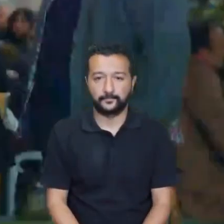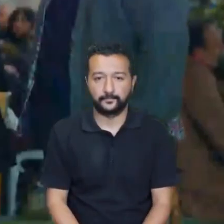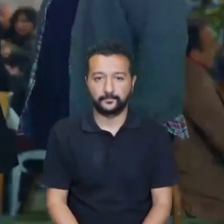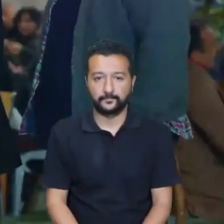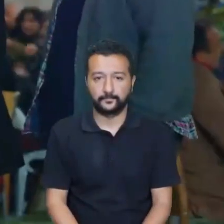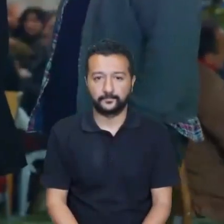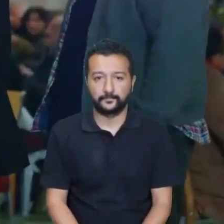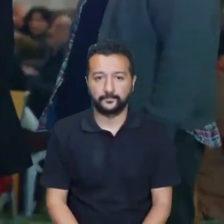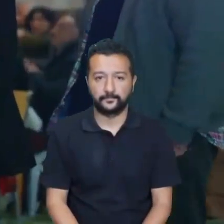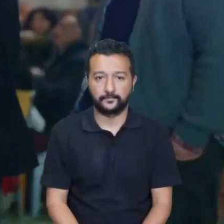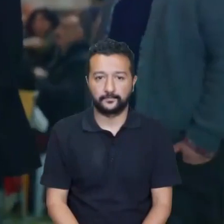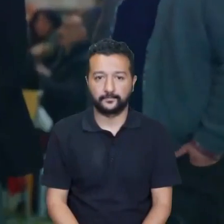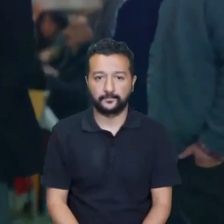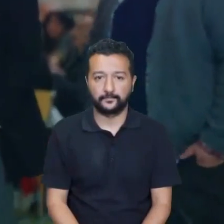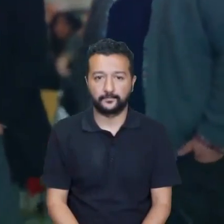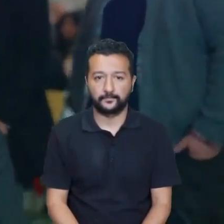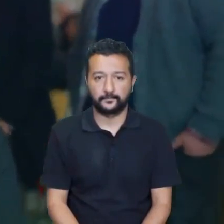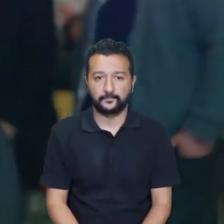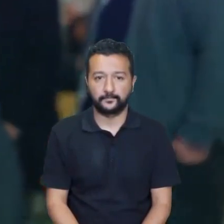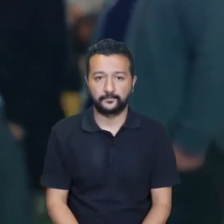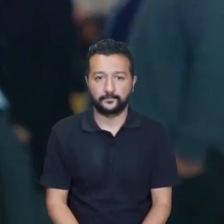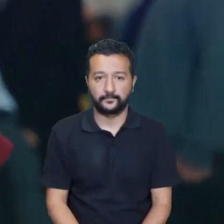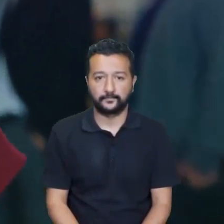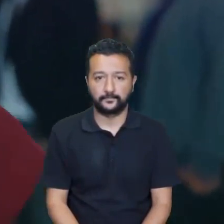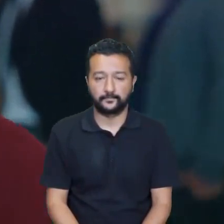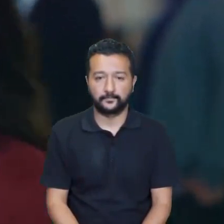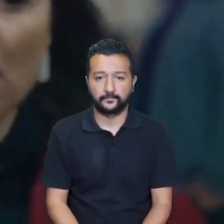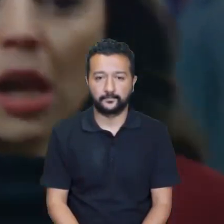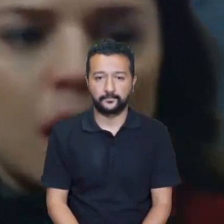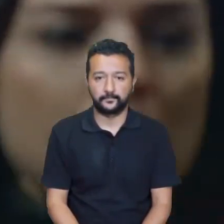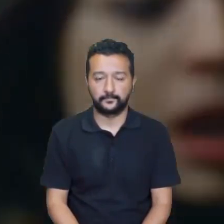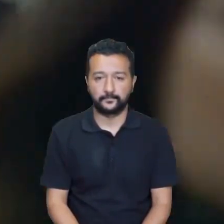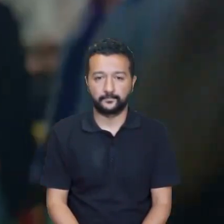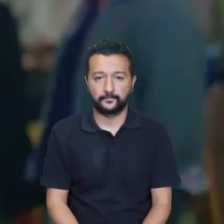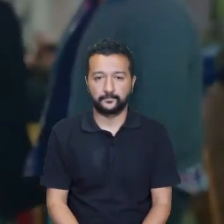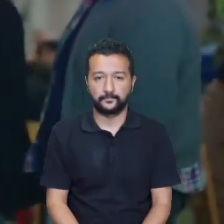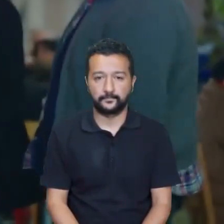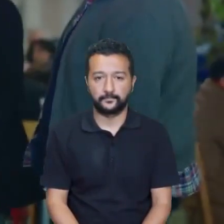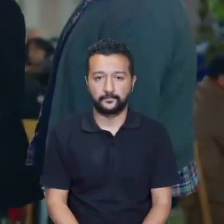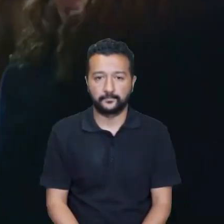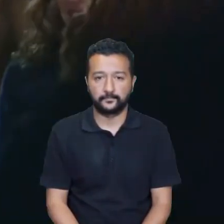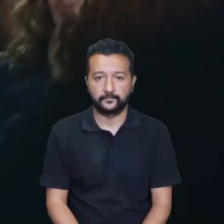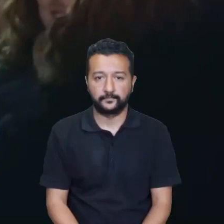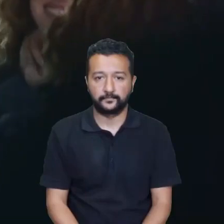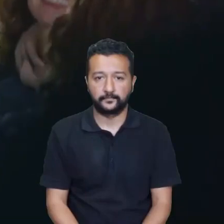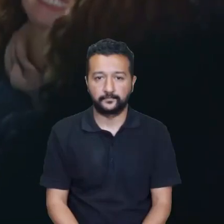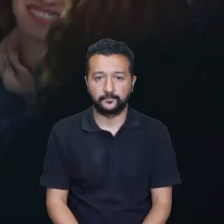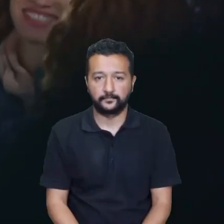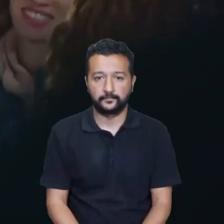Gözleri yaştan parlak, yanağını içten ısırarak ayrıldı. Ağlamamak için kendini sıkarken ağzını açarak yürüyor.